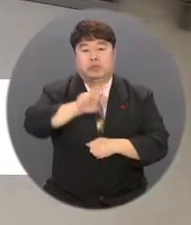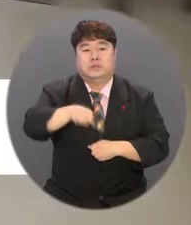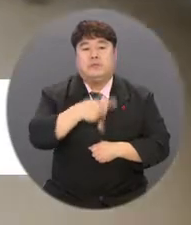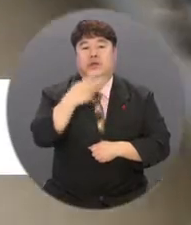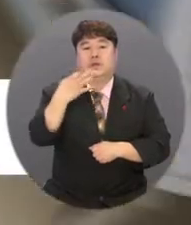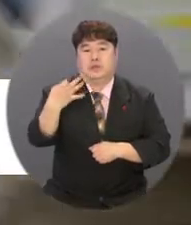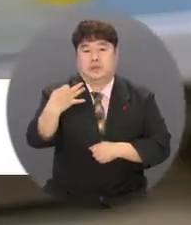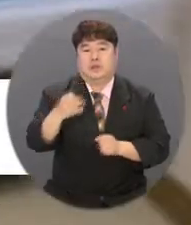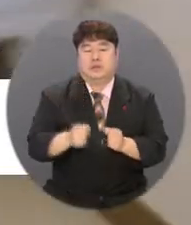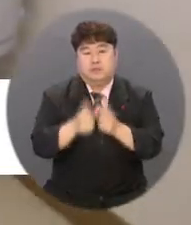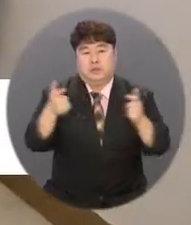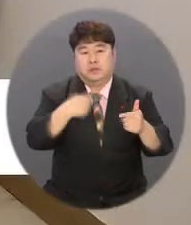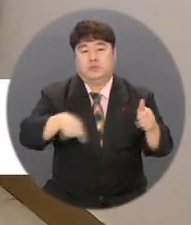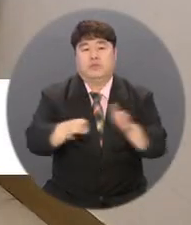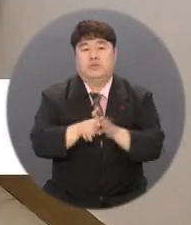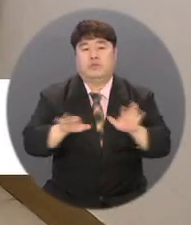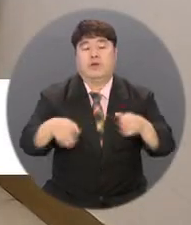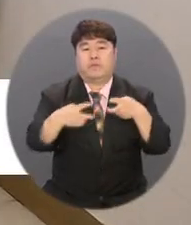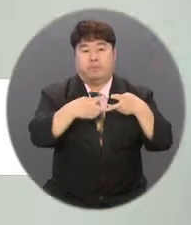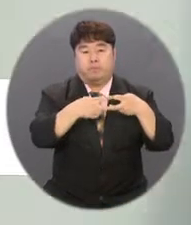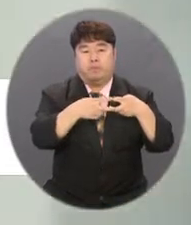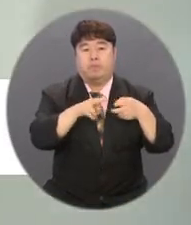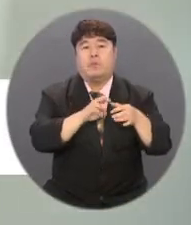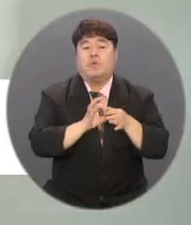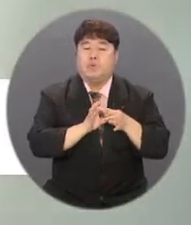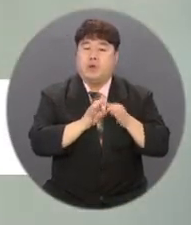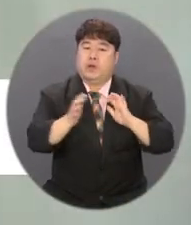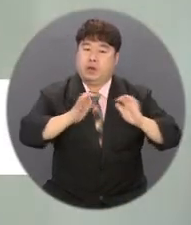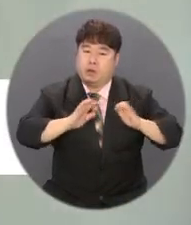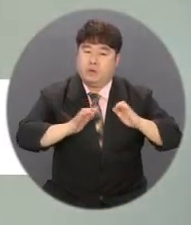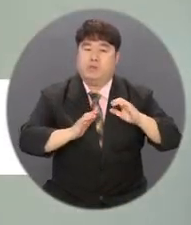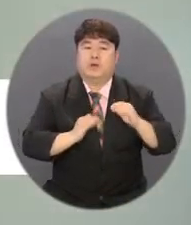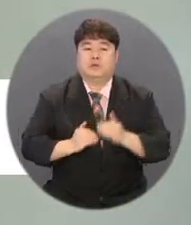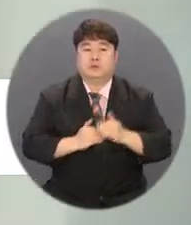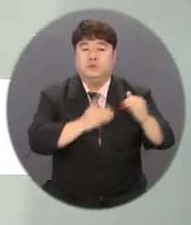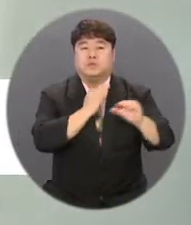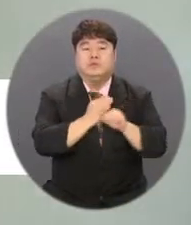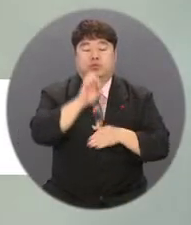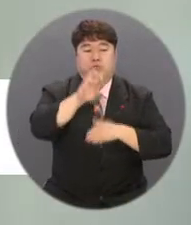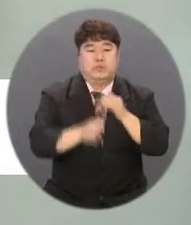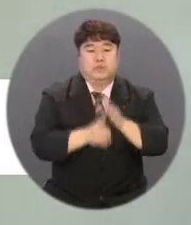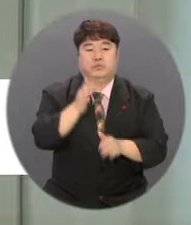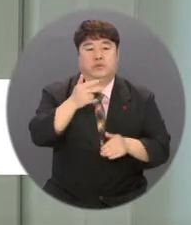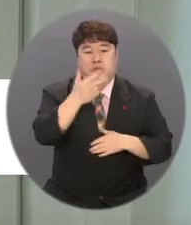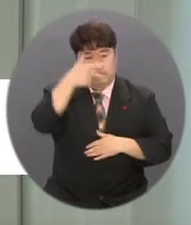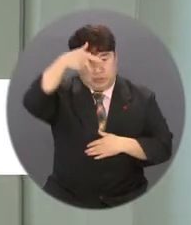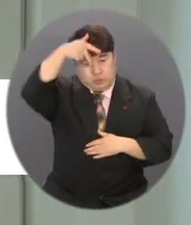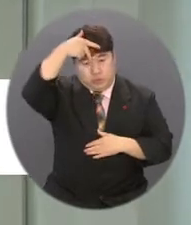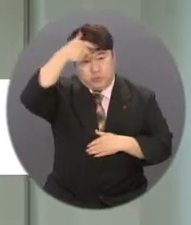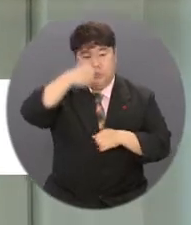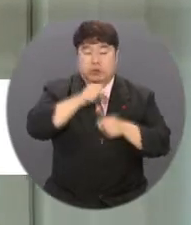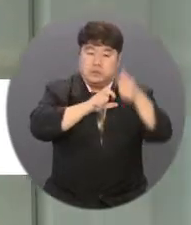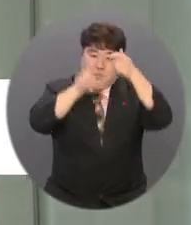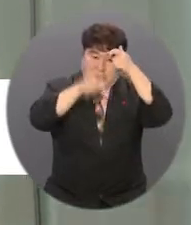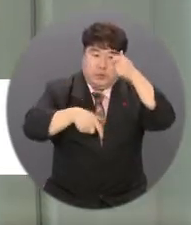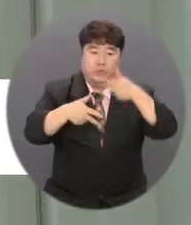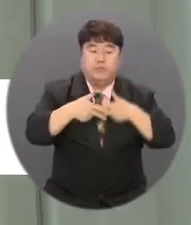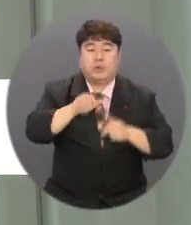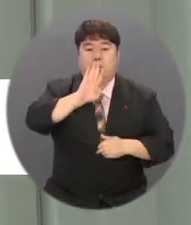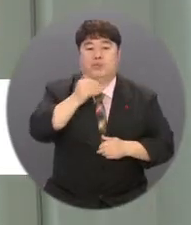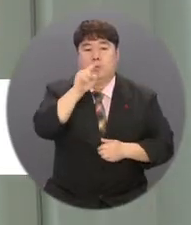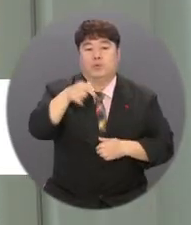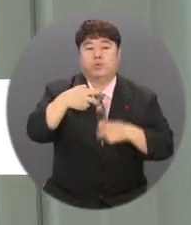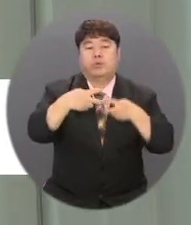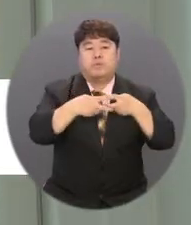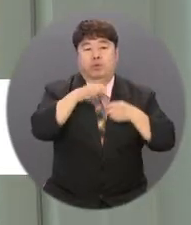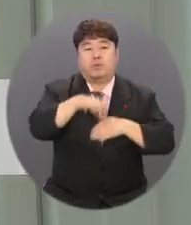214개로 늘리기 위해 일선 병원과 협의를 진행하고 있습니다. 광주시는 조선대병원과 기독병원, 보훈병원